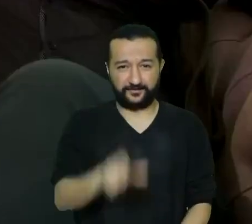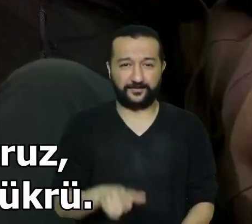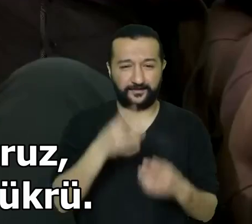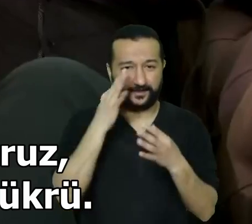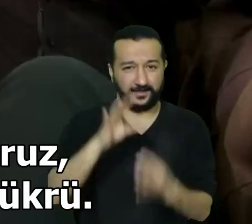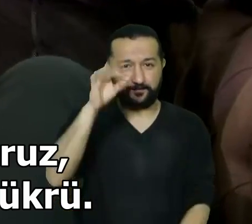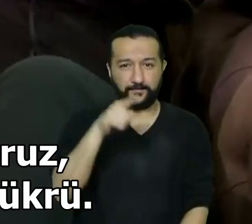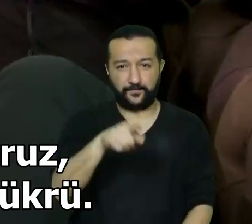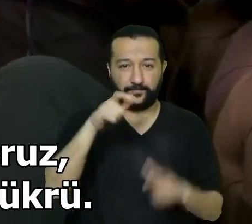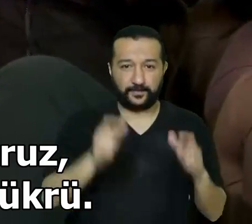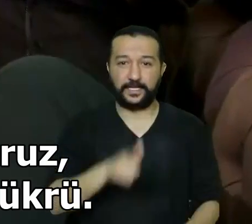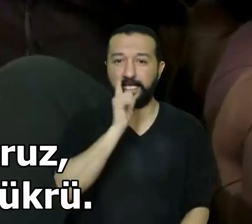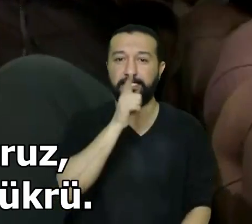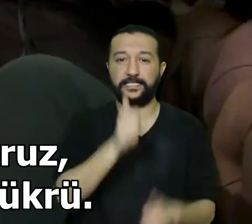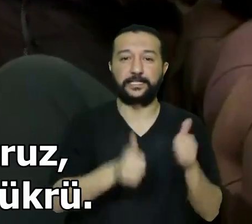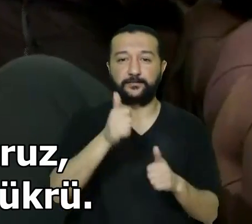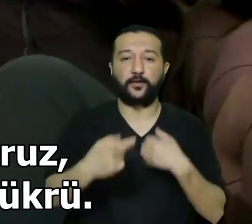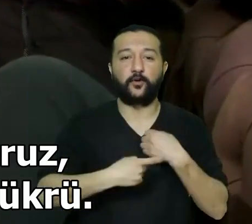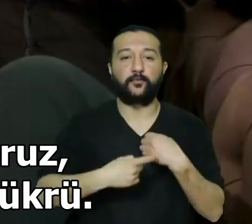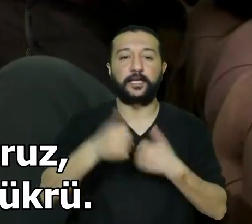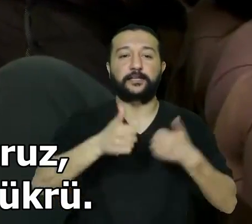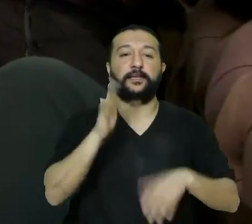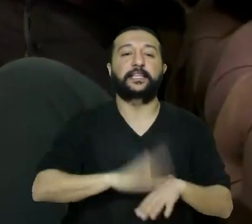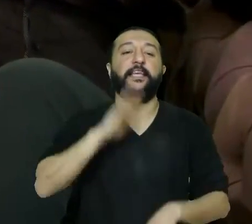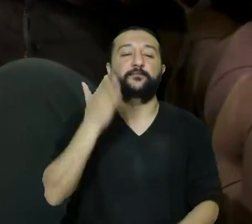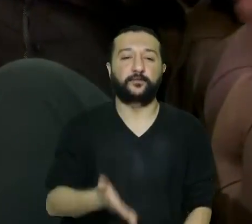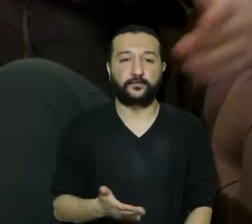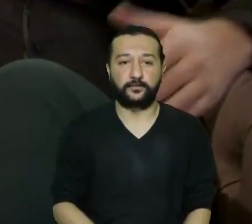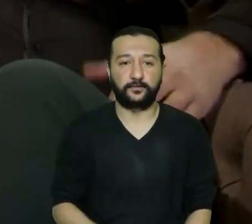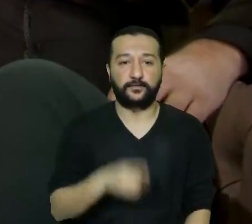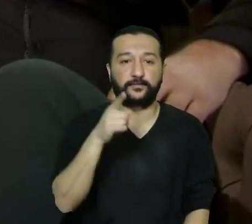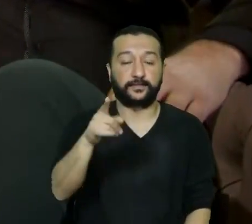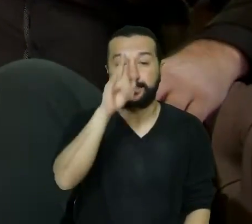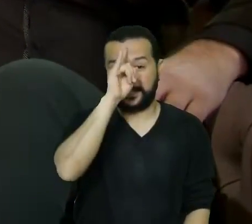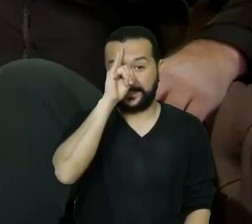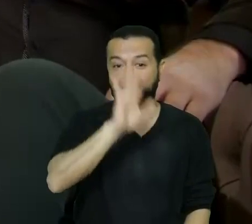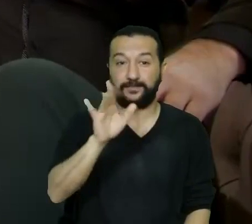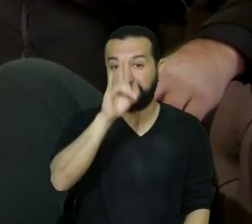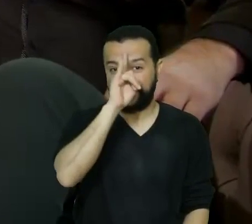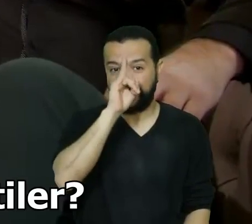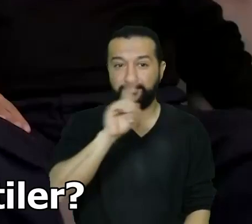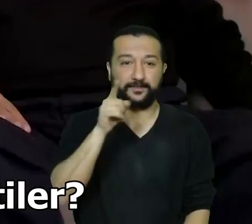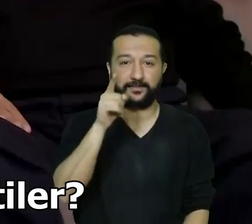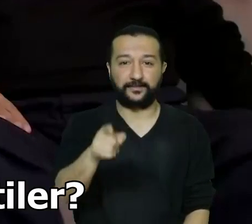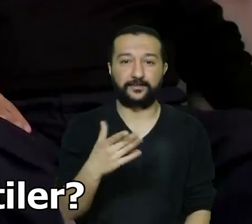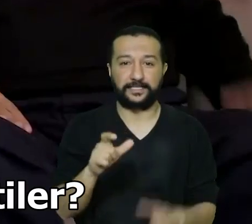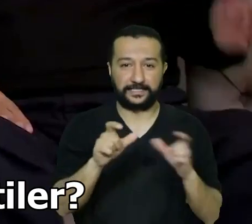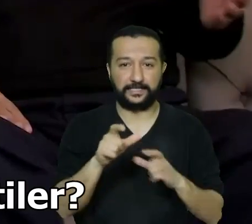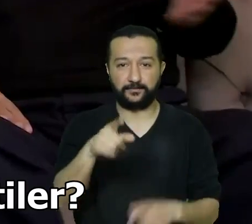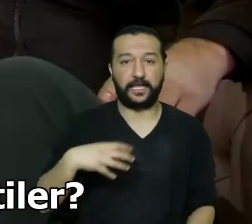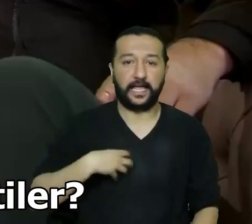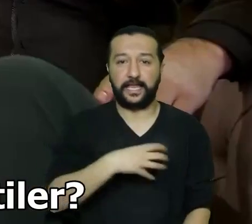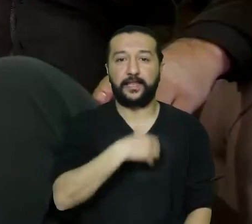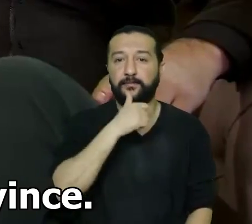maller. Burada ses yarışması yapıyoruz. Taklit yarışması yapmıyoruz Şükrü. Kıskanma, kıskanma. Sarp,